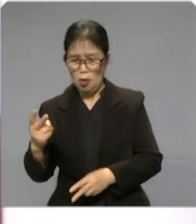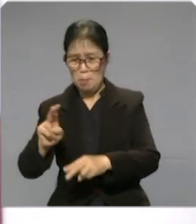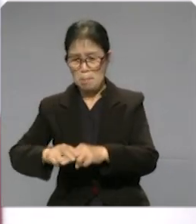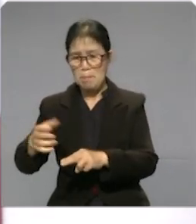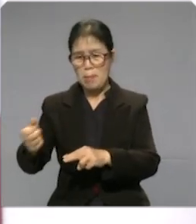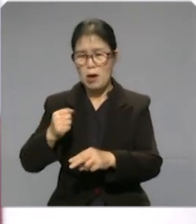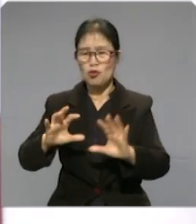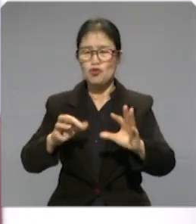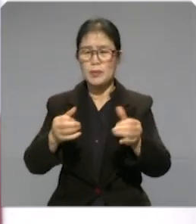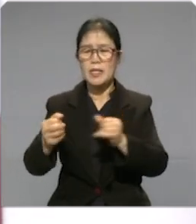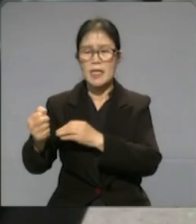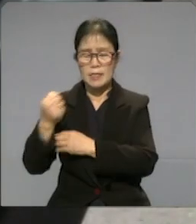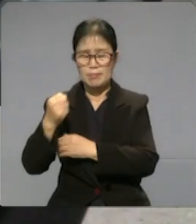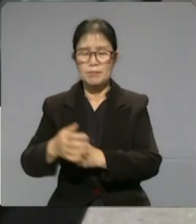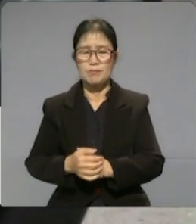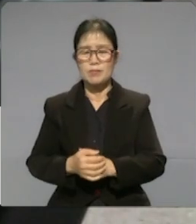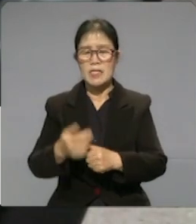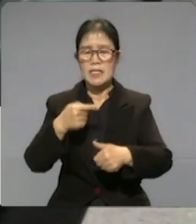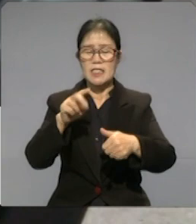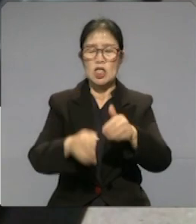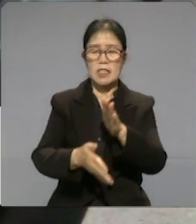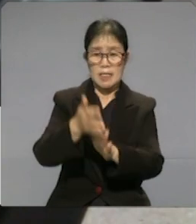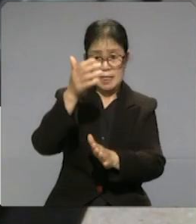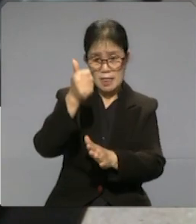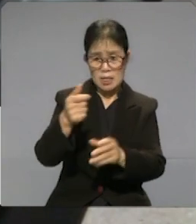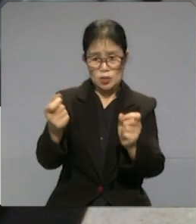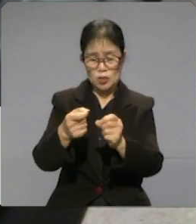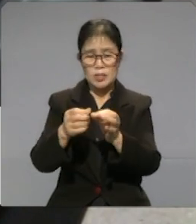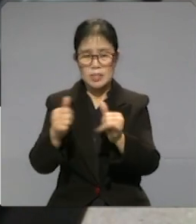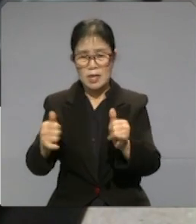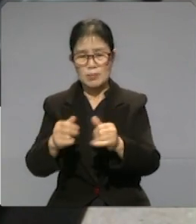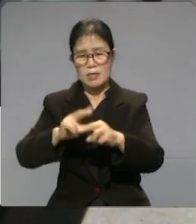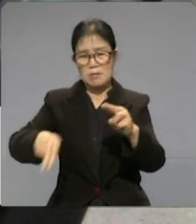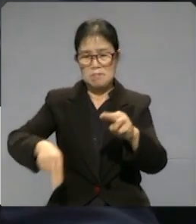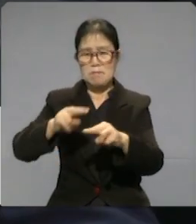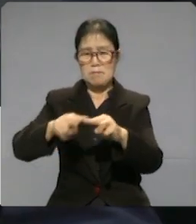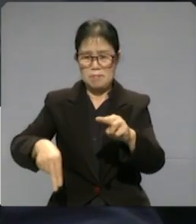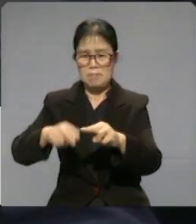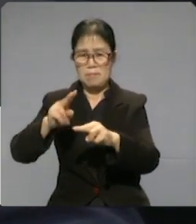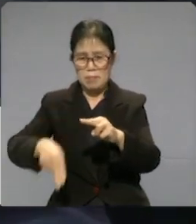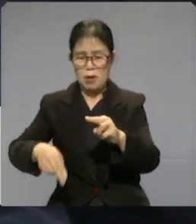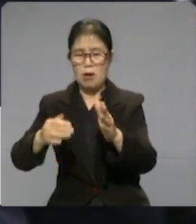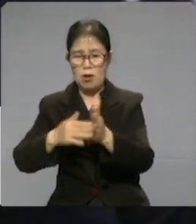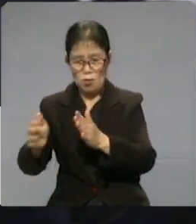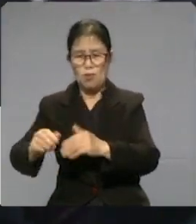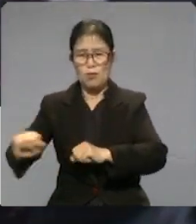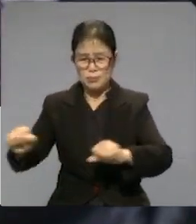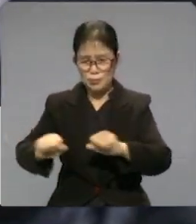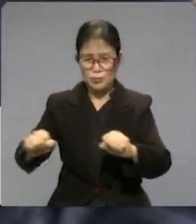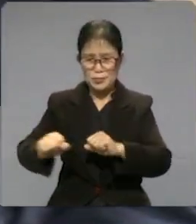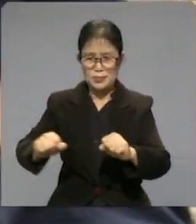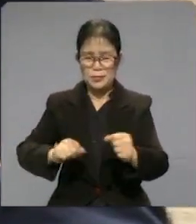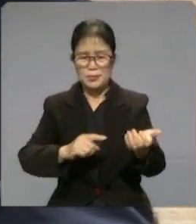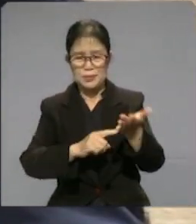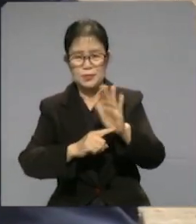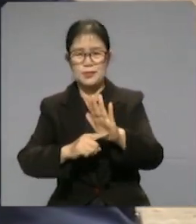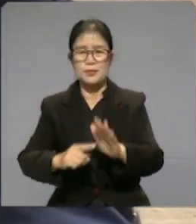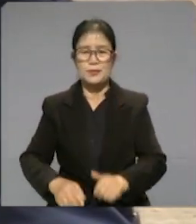국민의힘입니다. 유정복 인천시장 측근들이 대거 사직서를 제출하며 발빠른 행보를 보이고